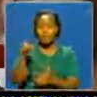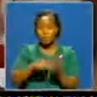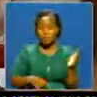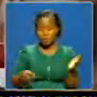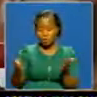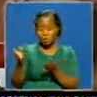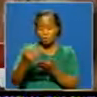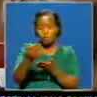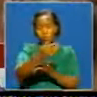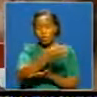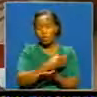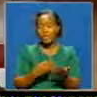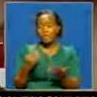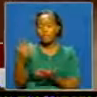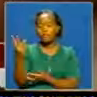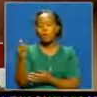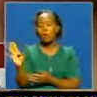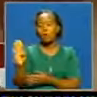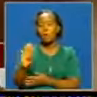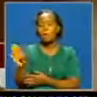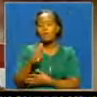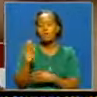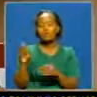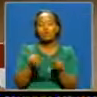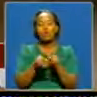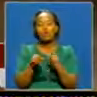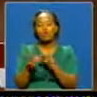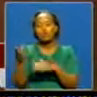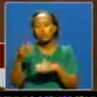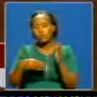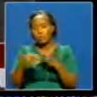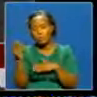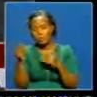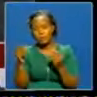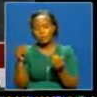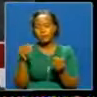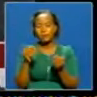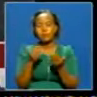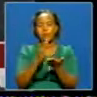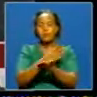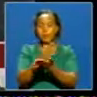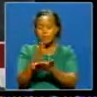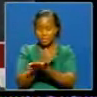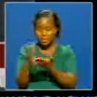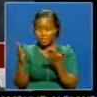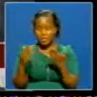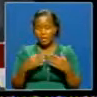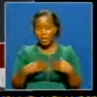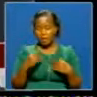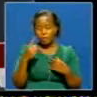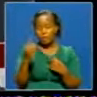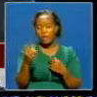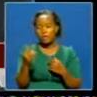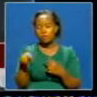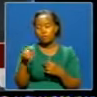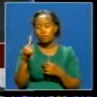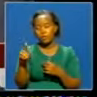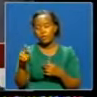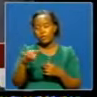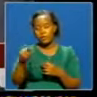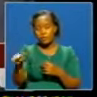kiasi kidogo zaidi cha pesa za ununuzi wa hati hiyo kilikuwa shilingi 100,000 kwa muda wa miaka 5.5 kwa riba